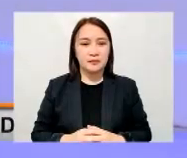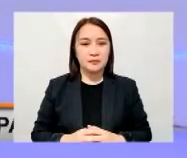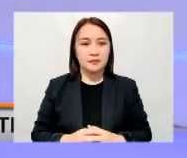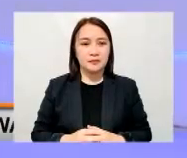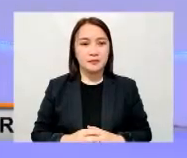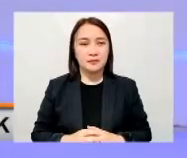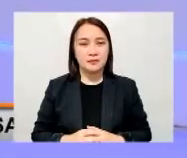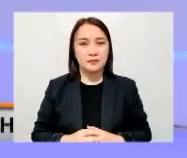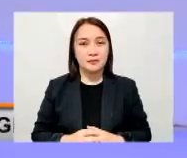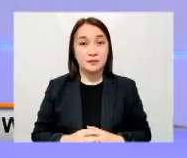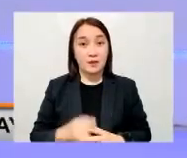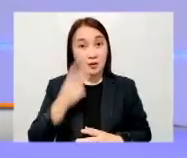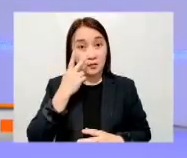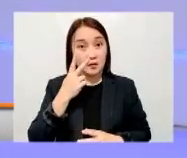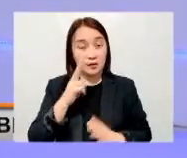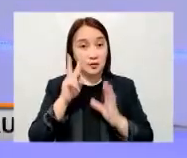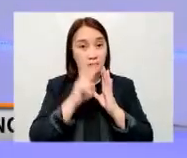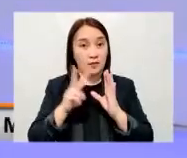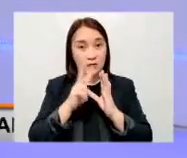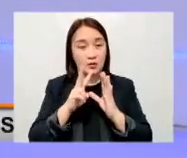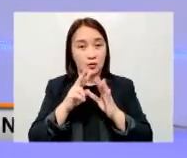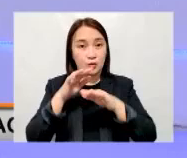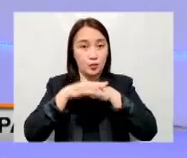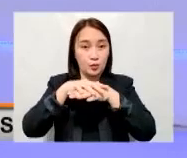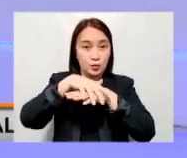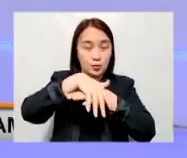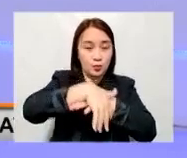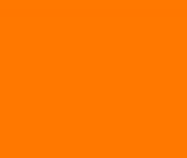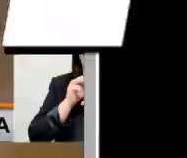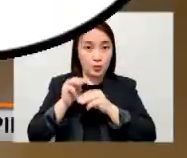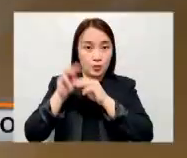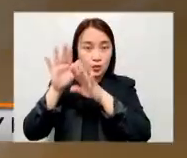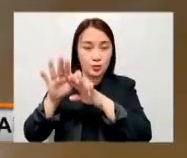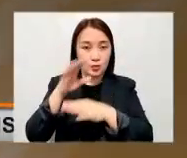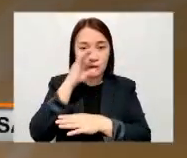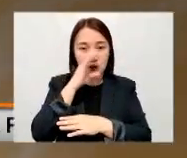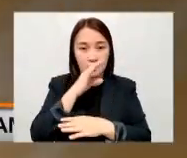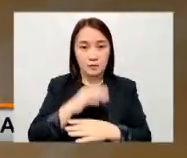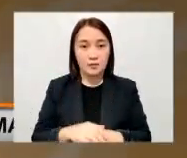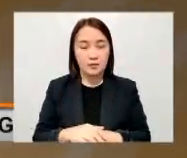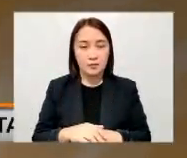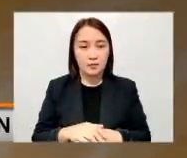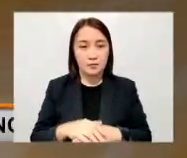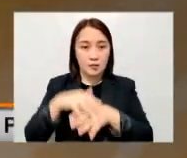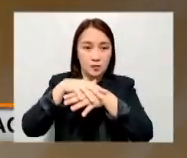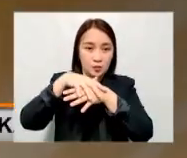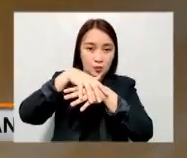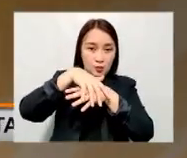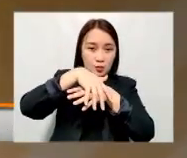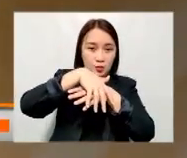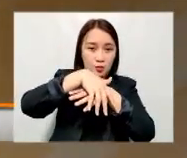Sa Pulsa Video, ang paguho ng lupa sa bundok sa Cebu. Tuyok na lang dito. Banga, dakuan na ito.